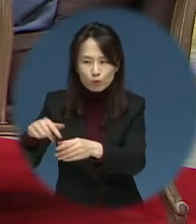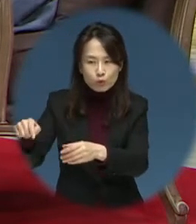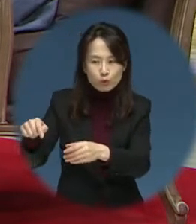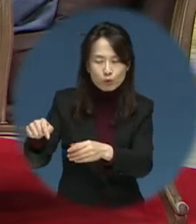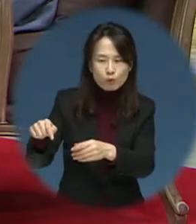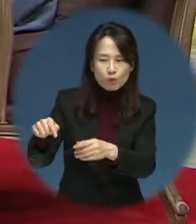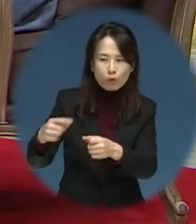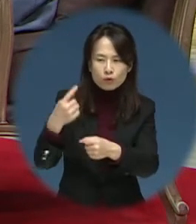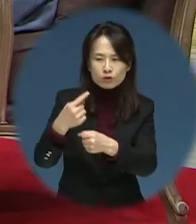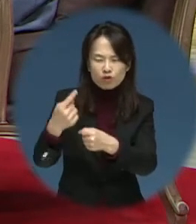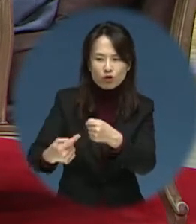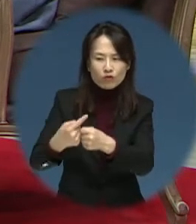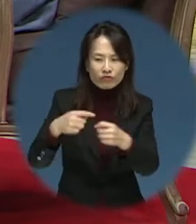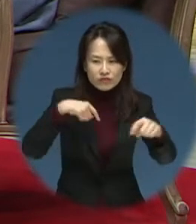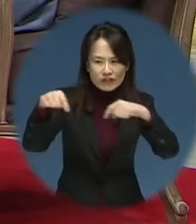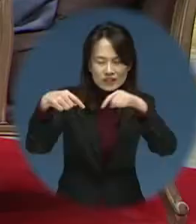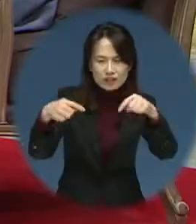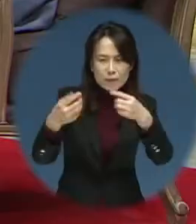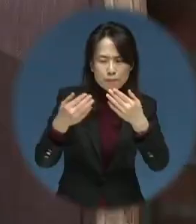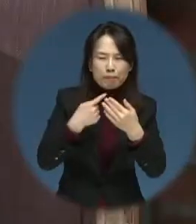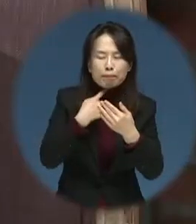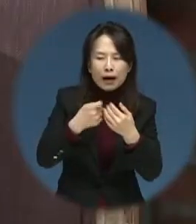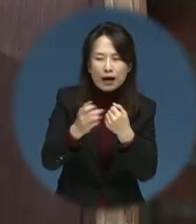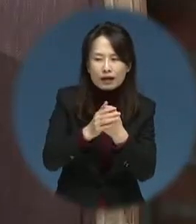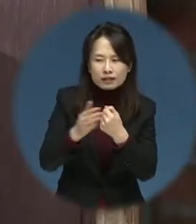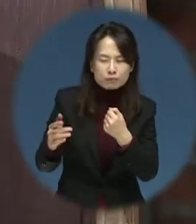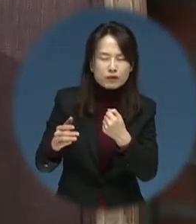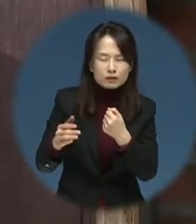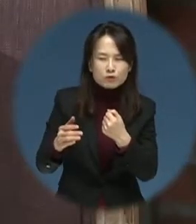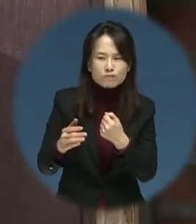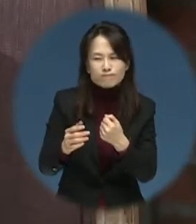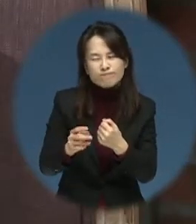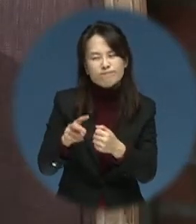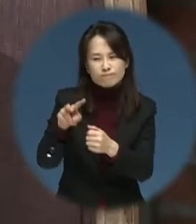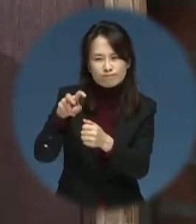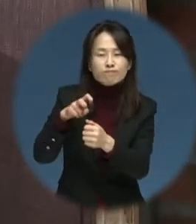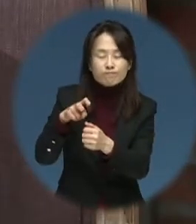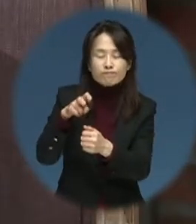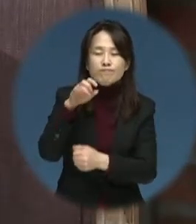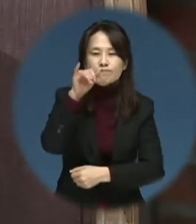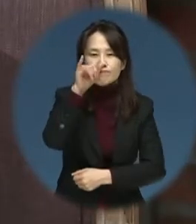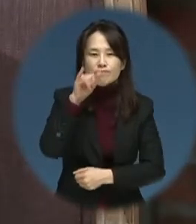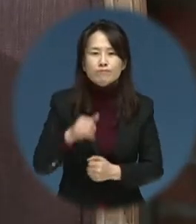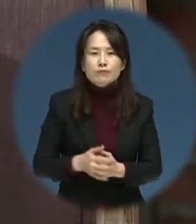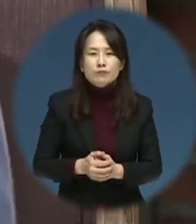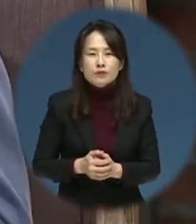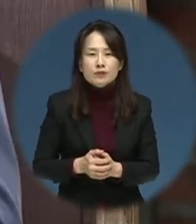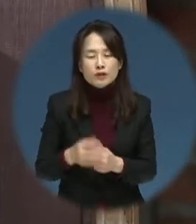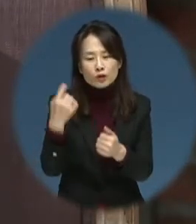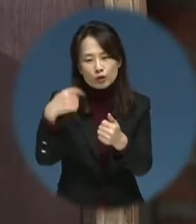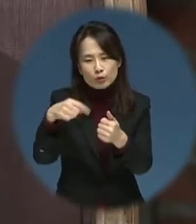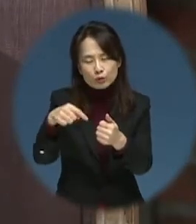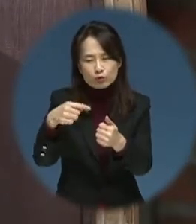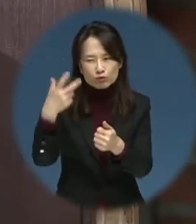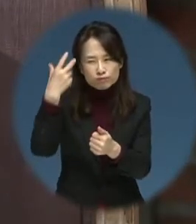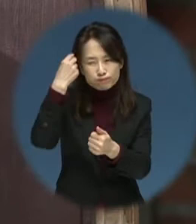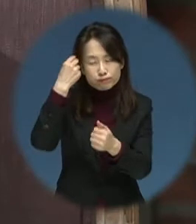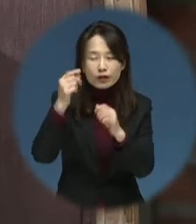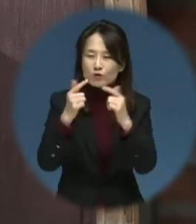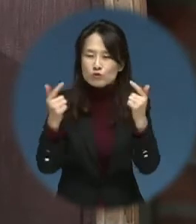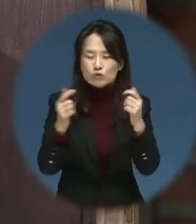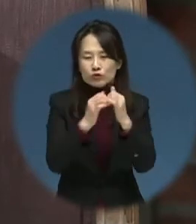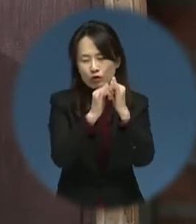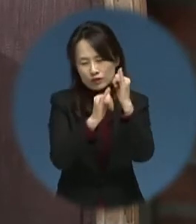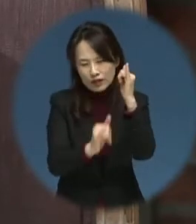공포증, 이슬람 혐오증의 역사적 불이입니다. 제가 보기에는 교육을 통해서 치유됐던 건 아니고요. 이미 오랜 역사 인식